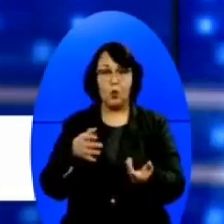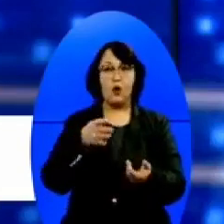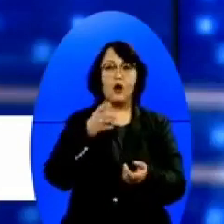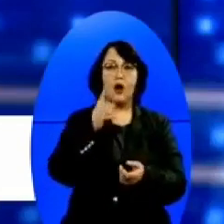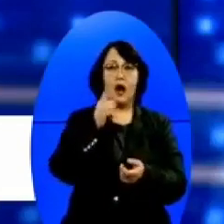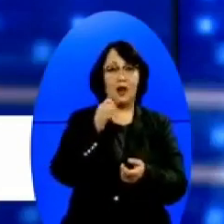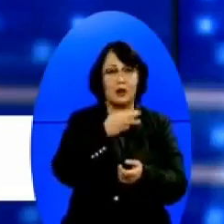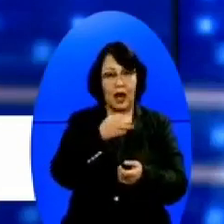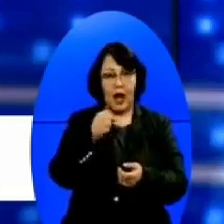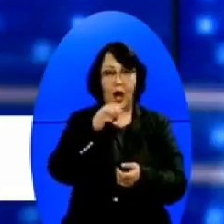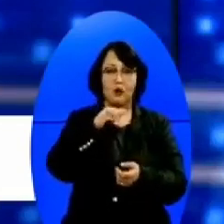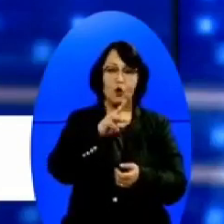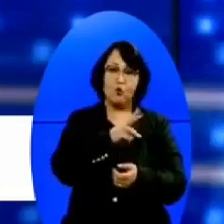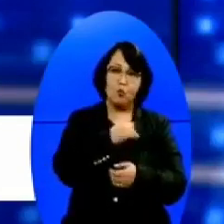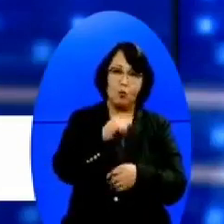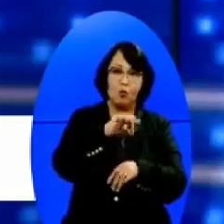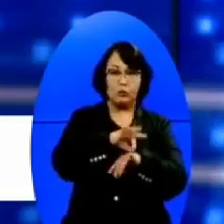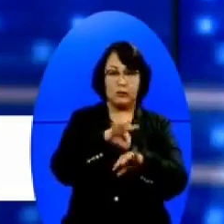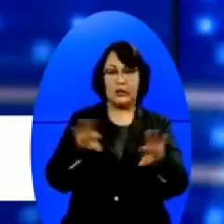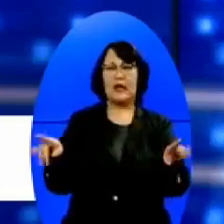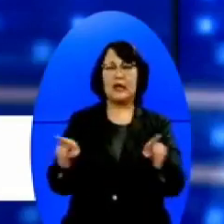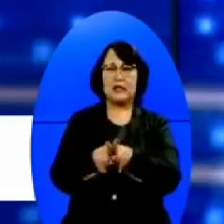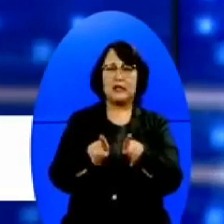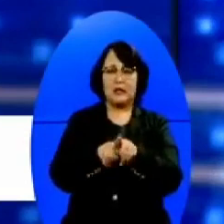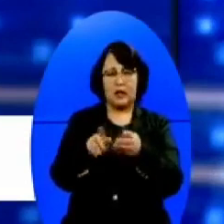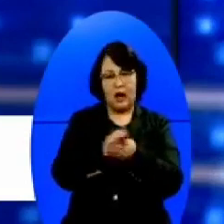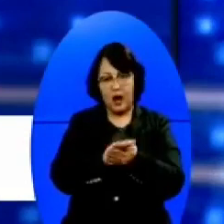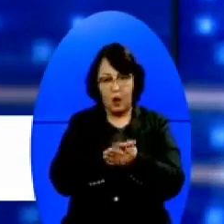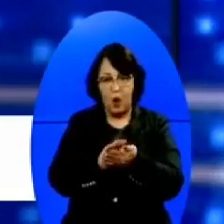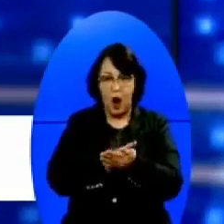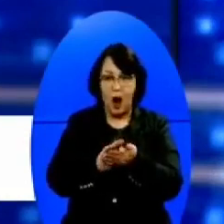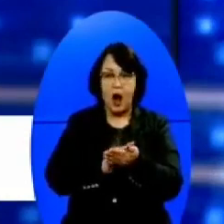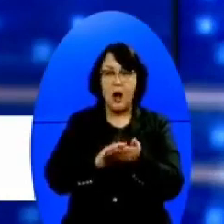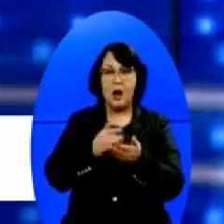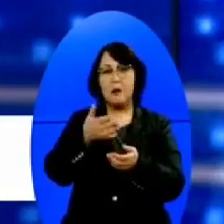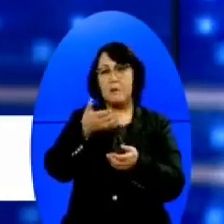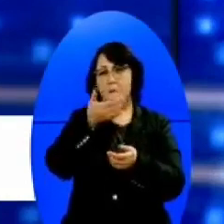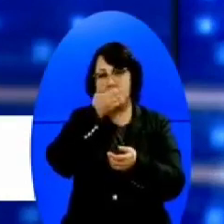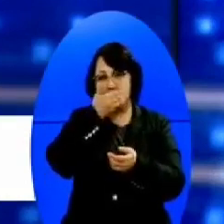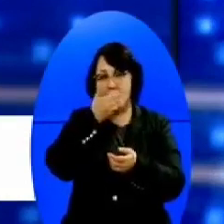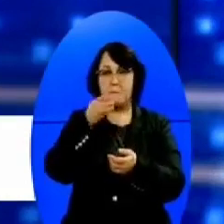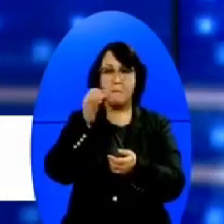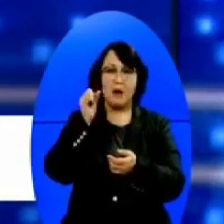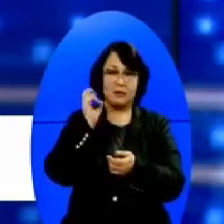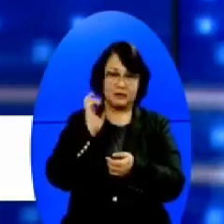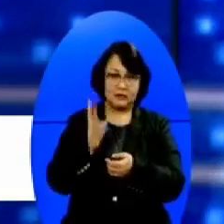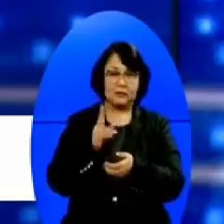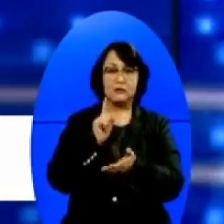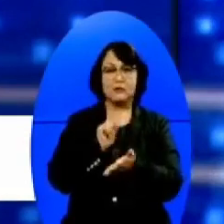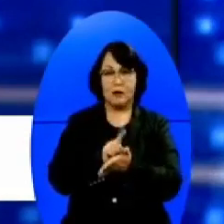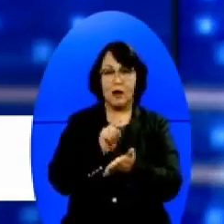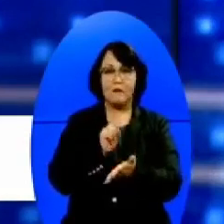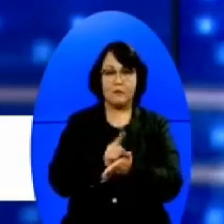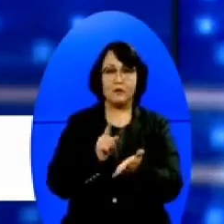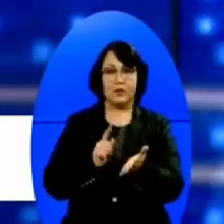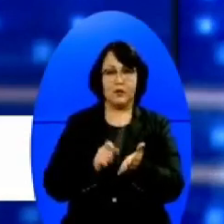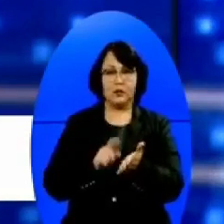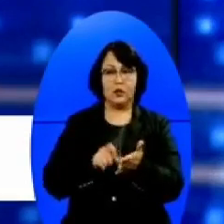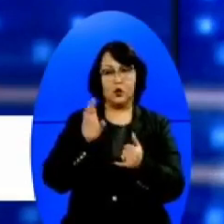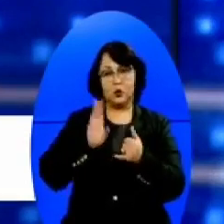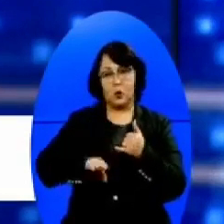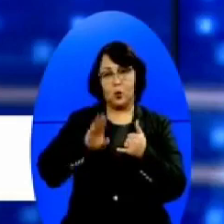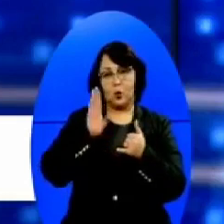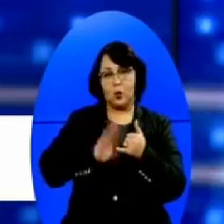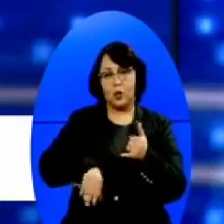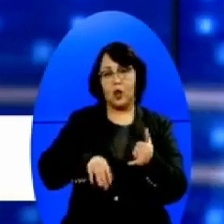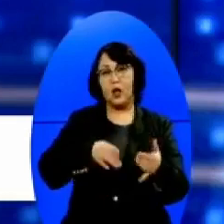үед бол бид нар бол одоо гарын ариун цэвэр, маскны хэрэглээ гэд. Энэ бол одоо байх ёстой зүйлүүд. Тэгэхээр одоо сүүлийн одоо хэдэн хоногт